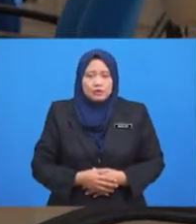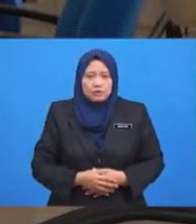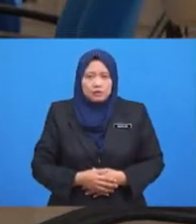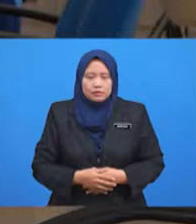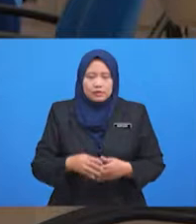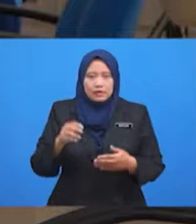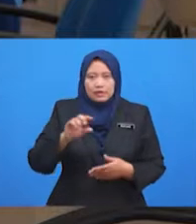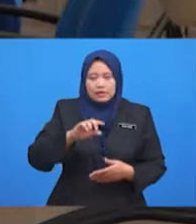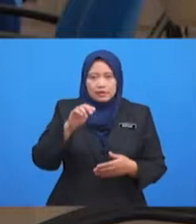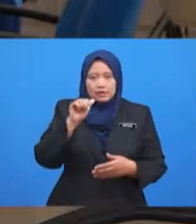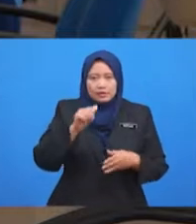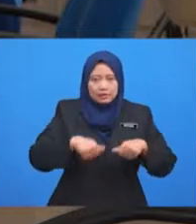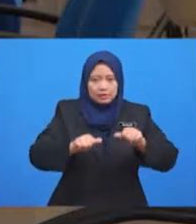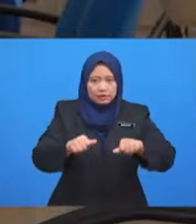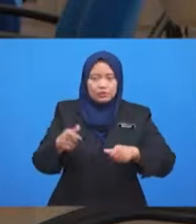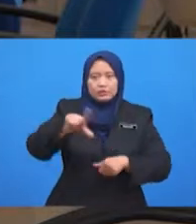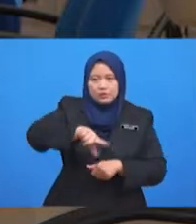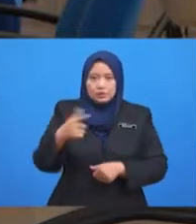arus terus-menerus.